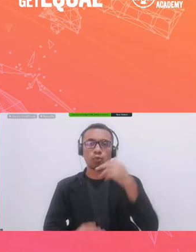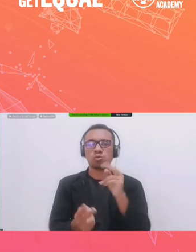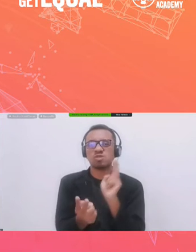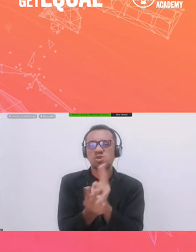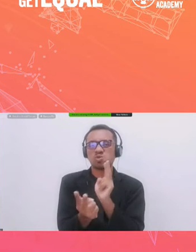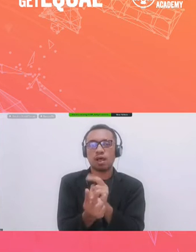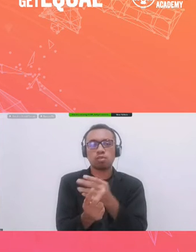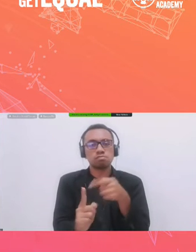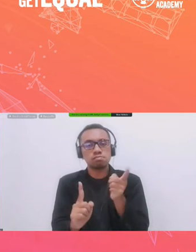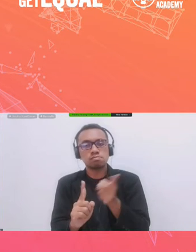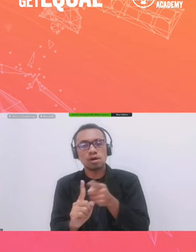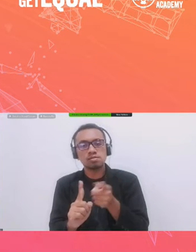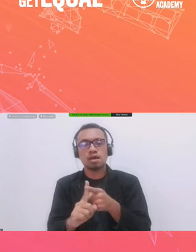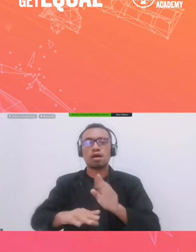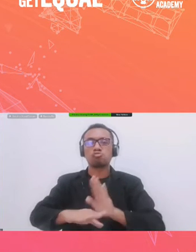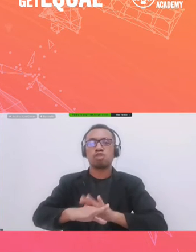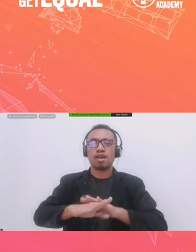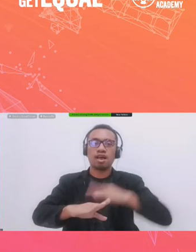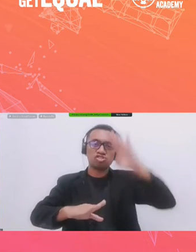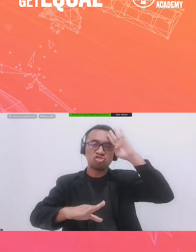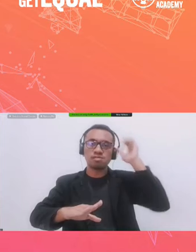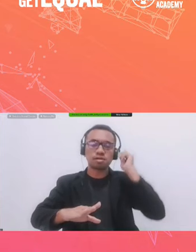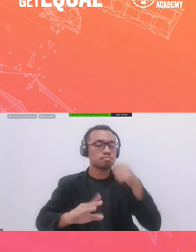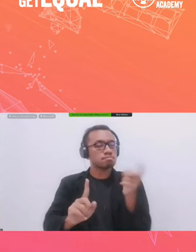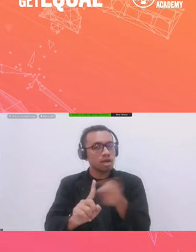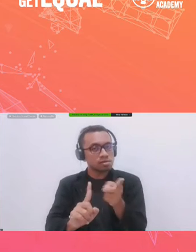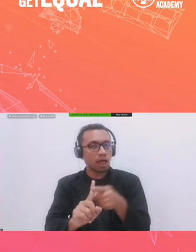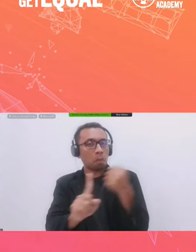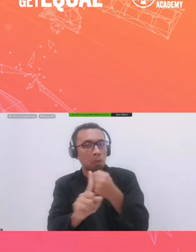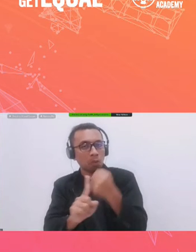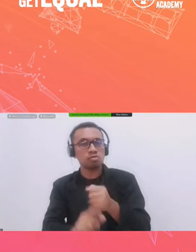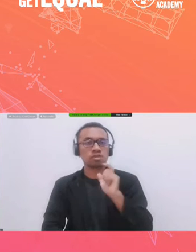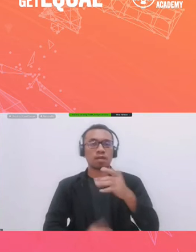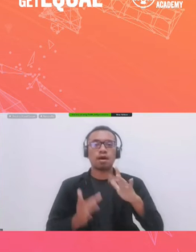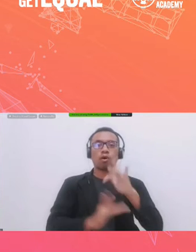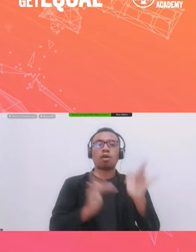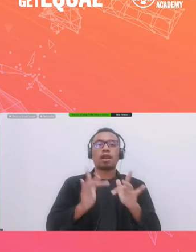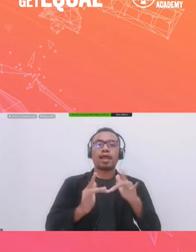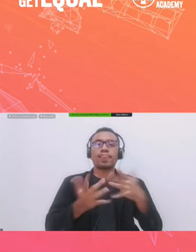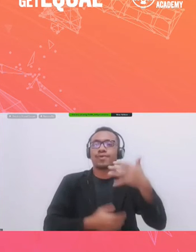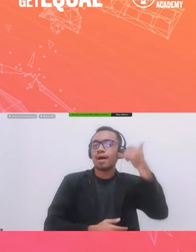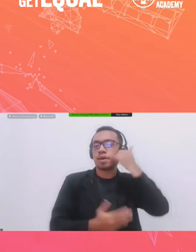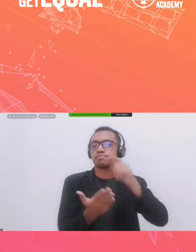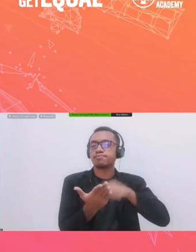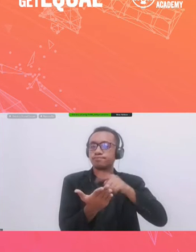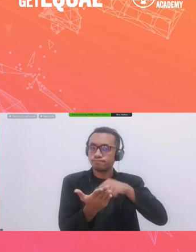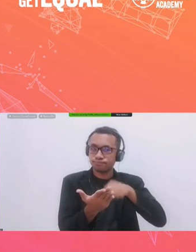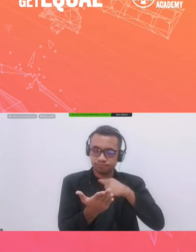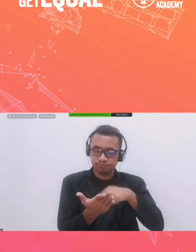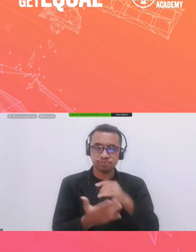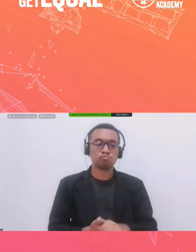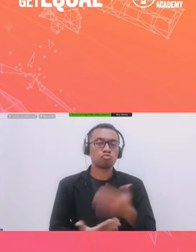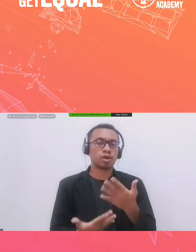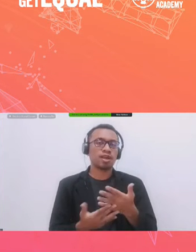gender. Dan aksi kekerasan ini dilakukan berbasis internet atau teknologi seluler dan bentuknya bisa bermacam-macam dari